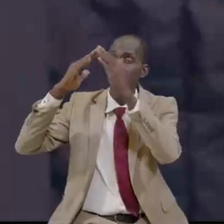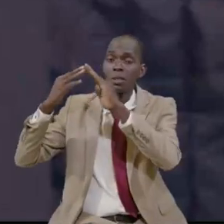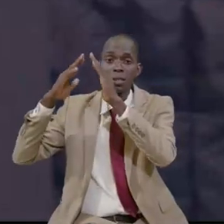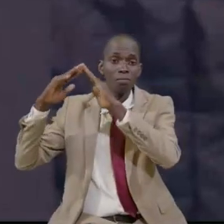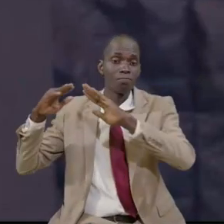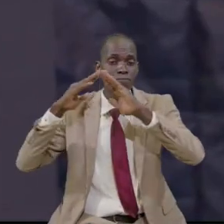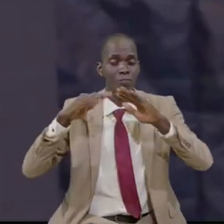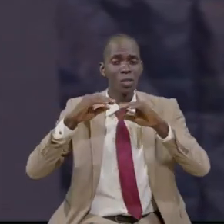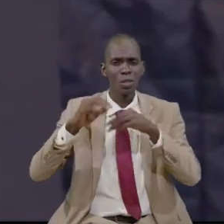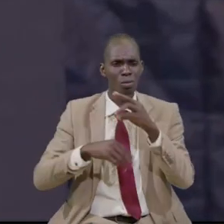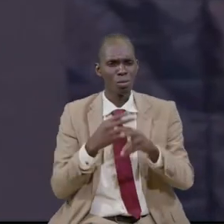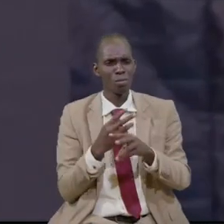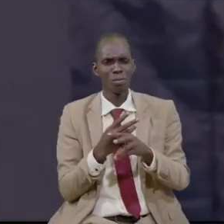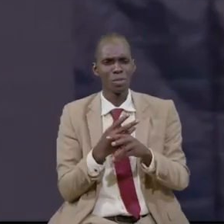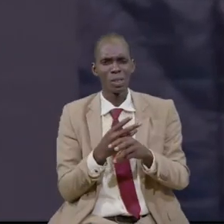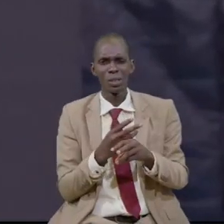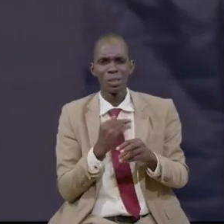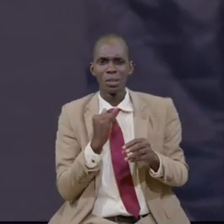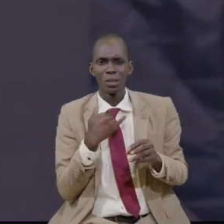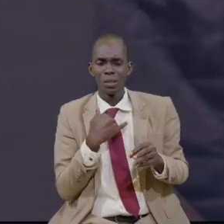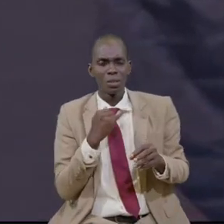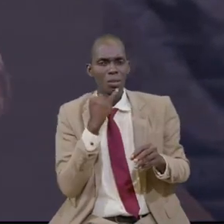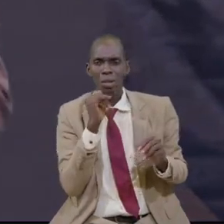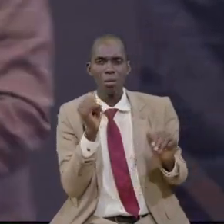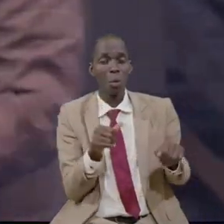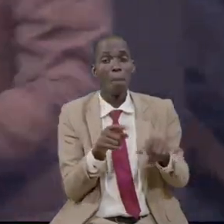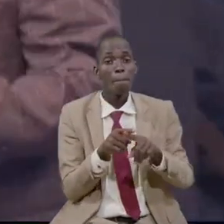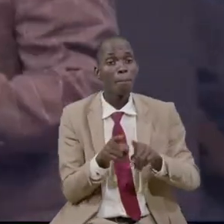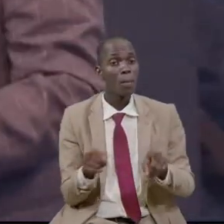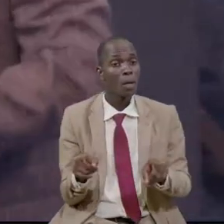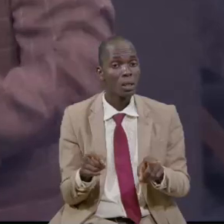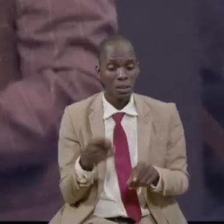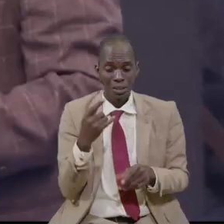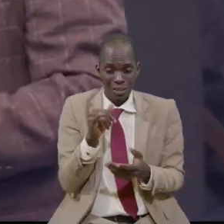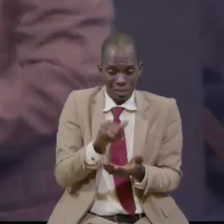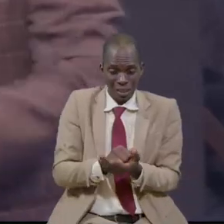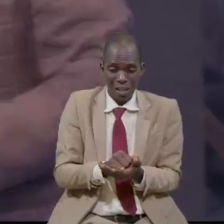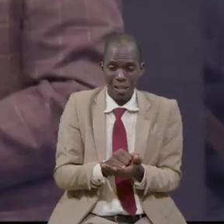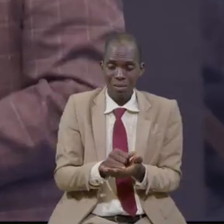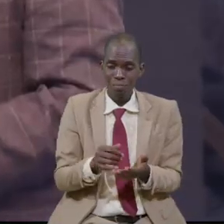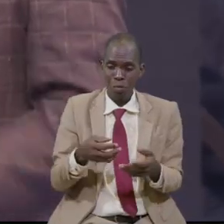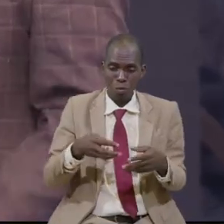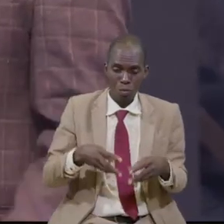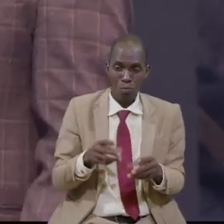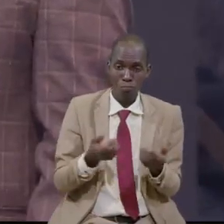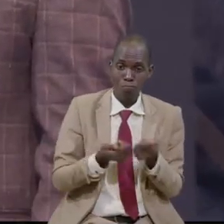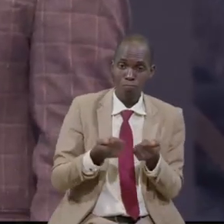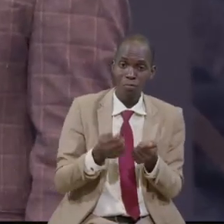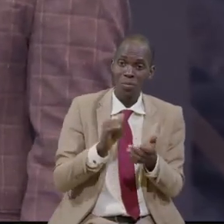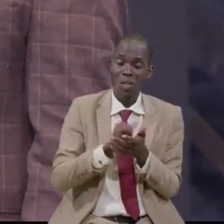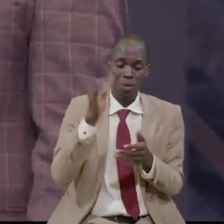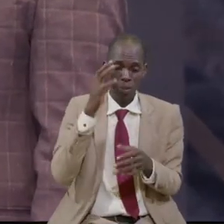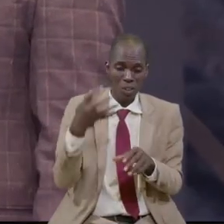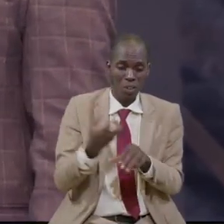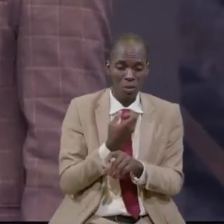imaginable, impossible. Mais le billet qui va vous prendre de la terre, lorsque vous aurez quitté